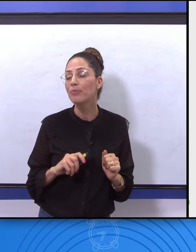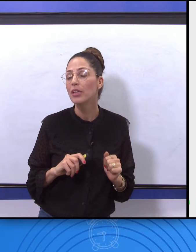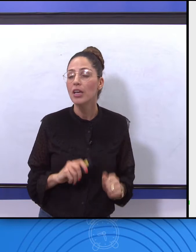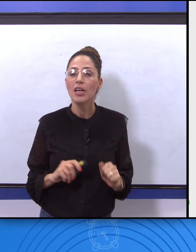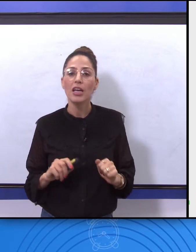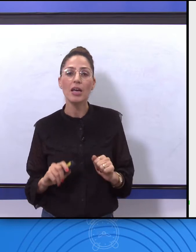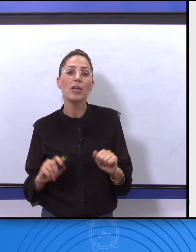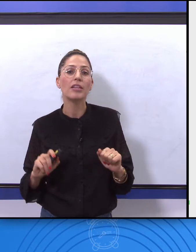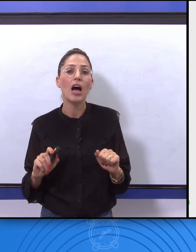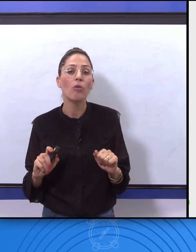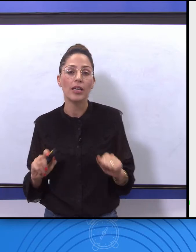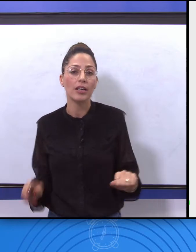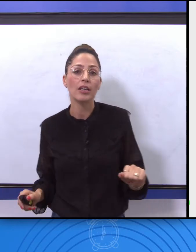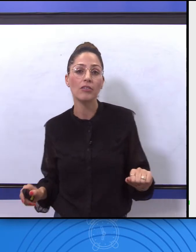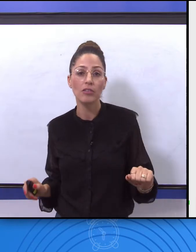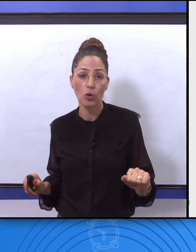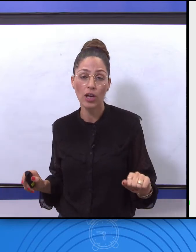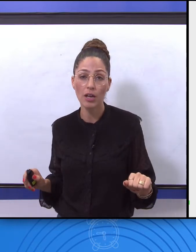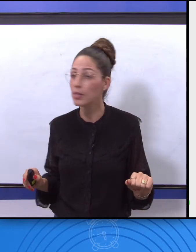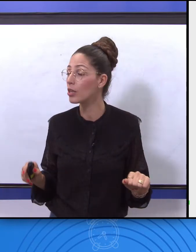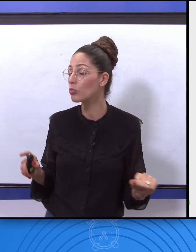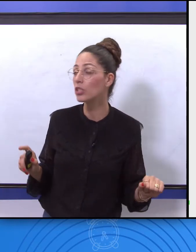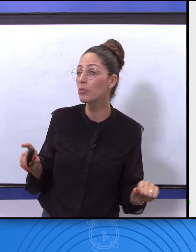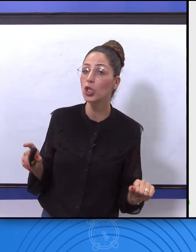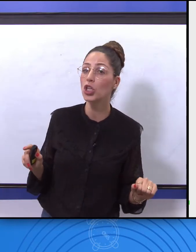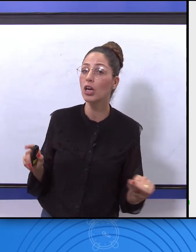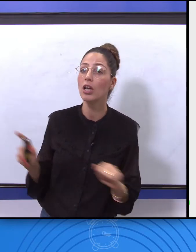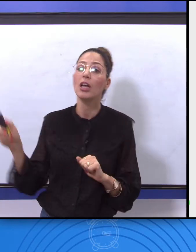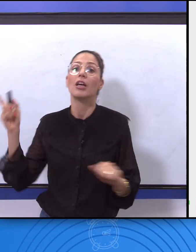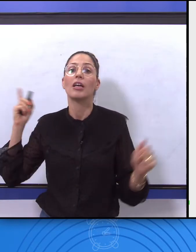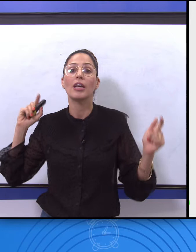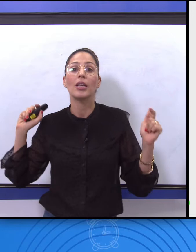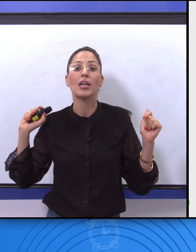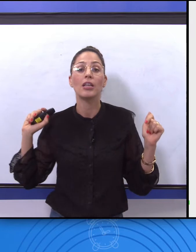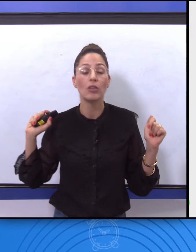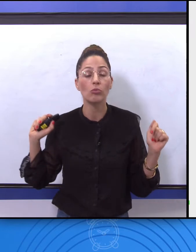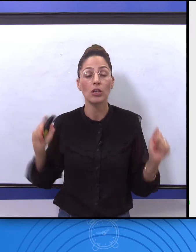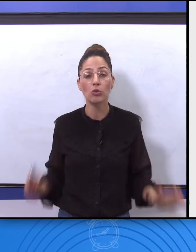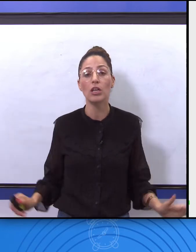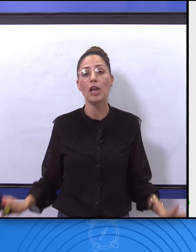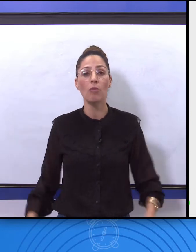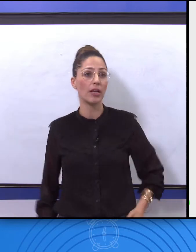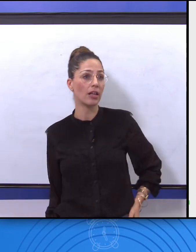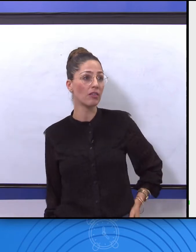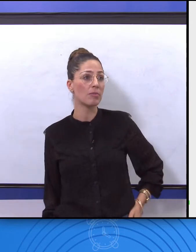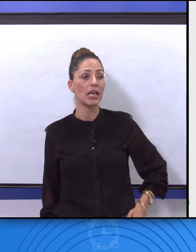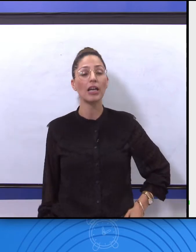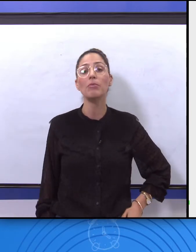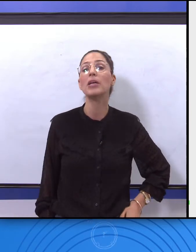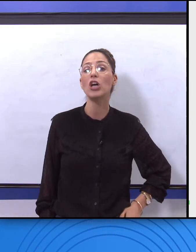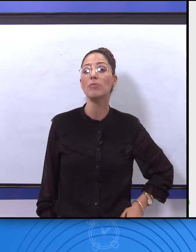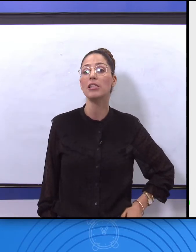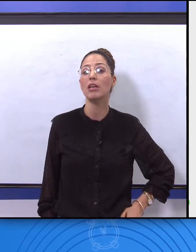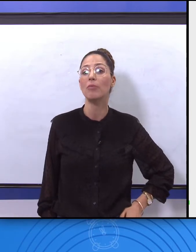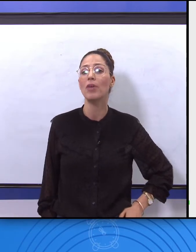דוגמה. אם ילדה עומדת, אוקיי, בצילום של תמיר שר, צילום ילדות, ילדה עומדת